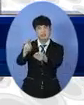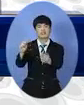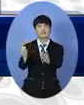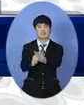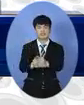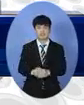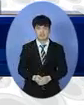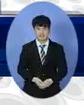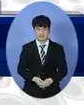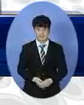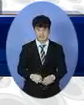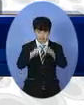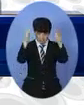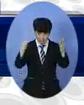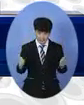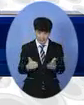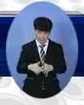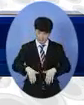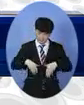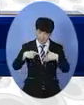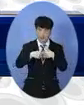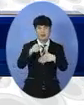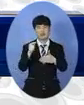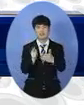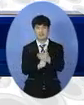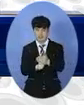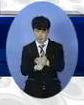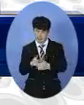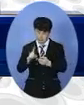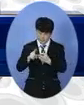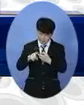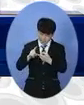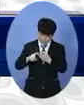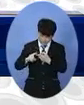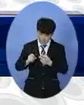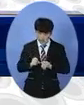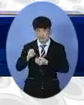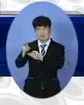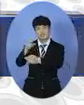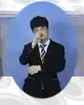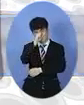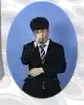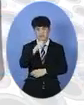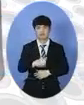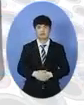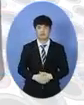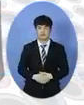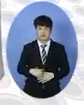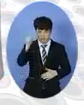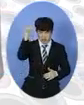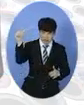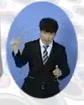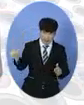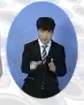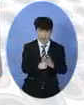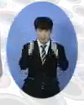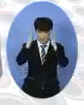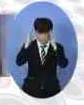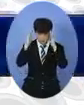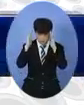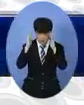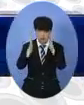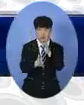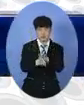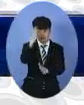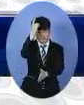소식입니다. 상자 안 가득 담긴 따뜻한 마음이 상자를 받은 분에게 고스란히 전해졌으면 좋겠네요.